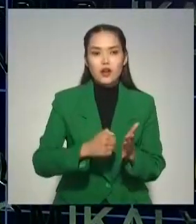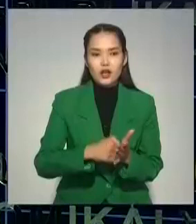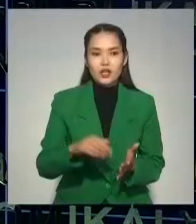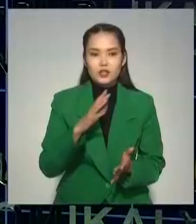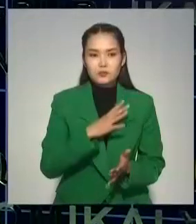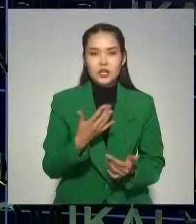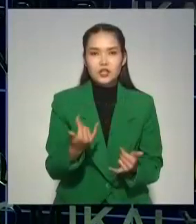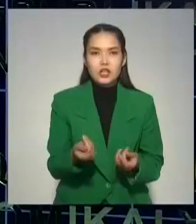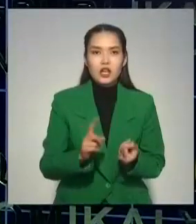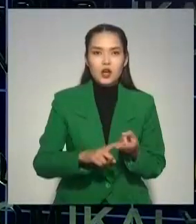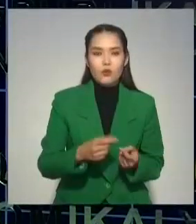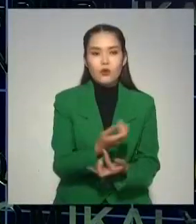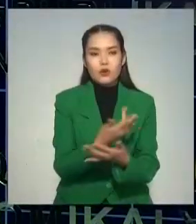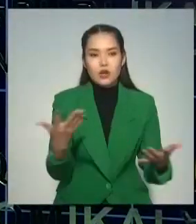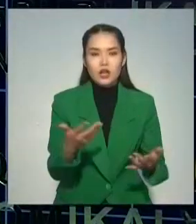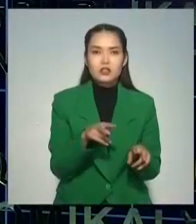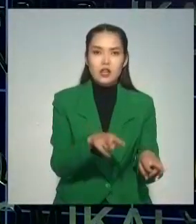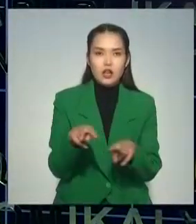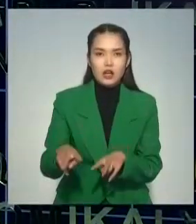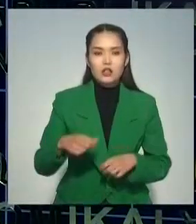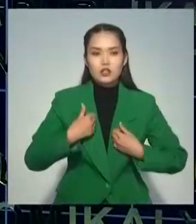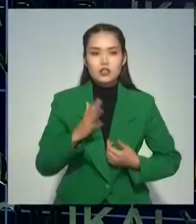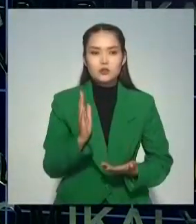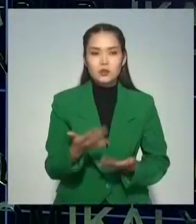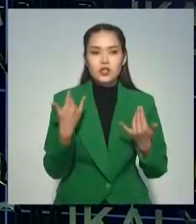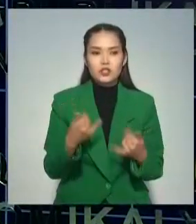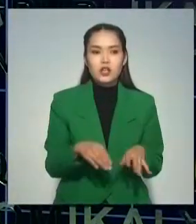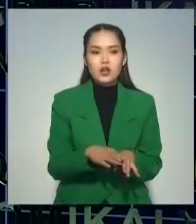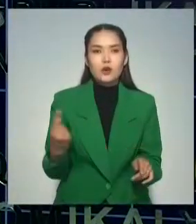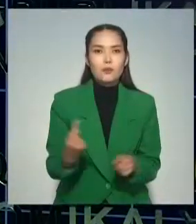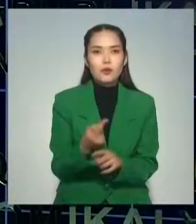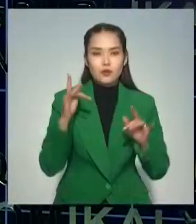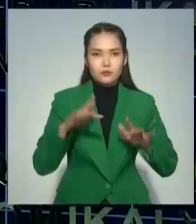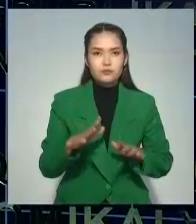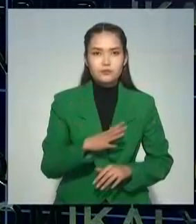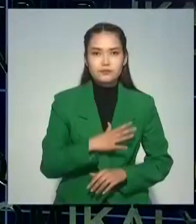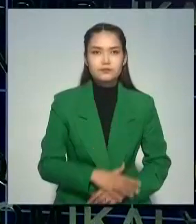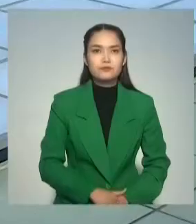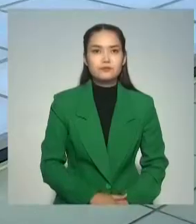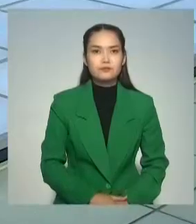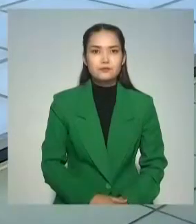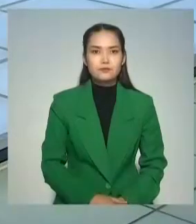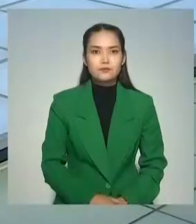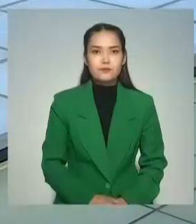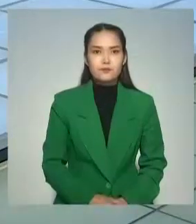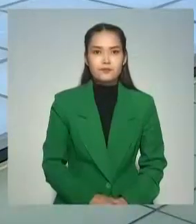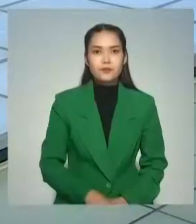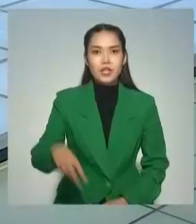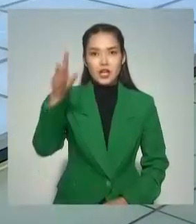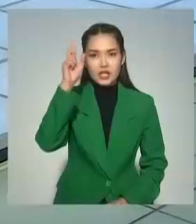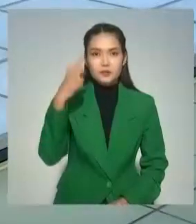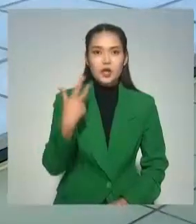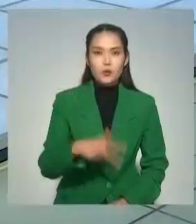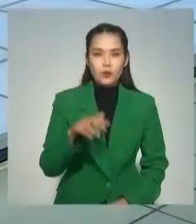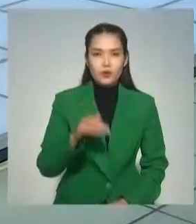киім кешектің мақсатты таратылуын қадағалап отырамыз. Мұндай тәжірибе бізде алғаш рет болып отыр. Елімізде